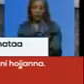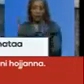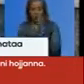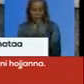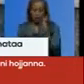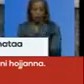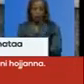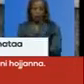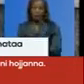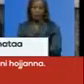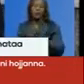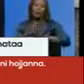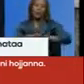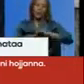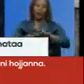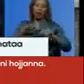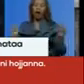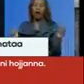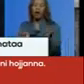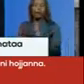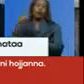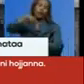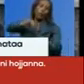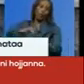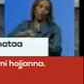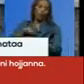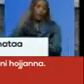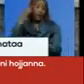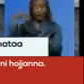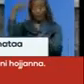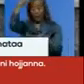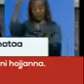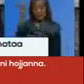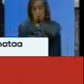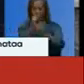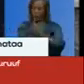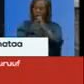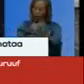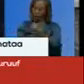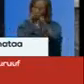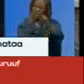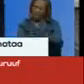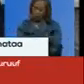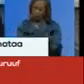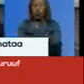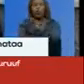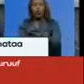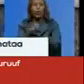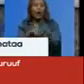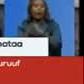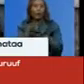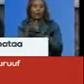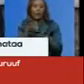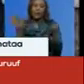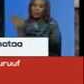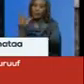በችግርም በተድላም አብረን እንቆማለን። ከኤርትራ መንግስት ጋር ለዓመታት ሰፍኖ የቆየው አለመግባባት